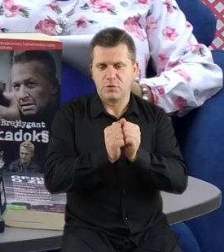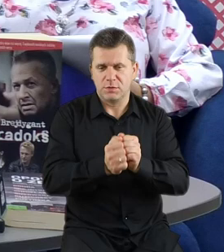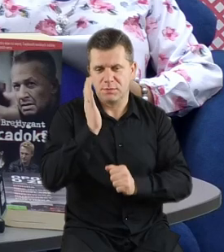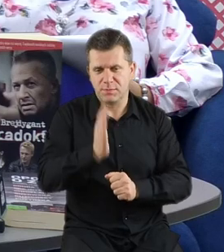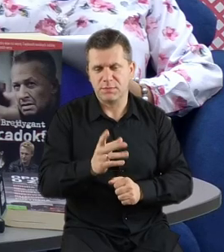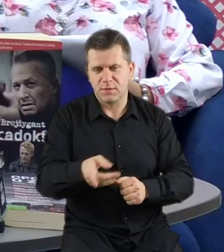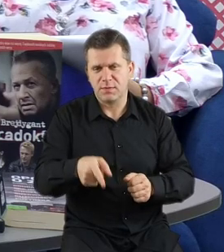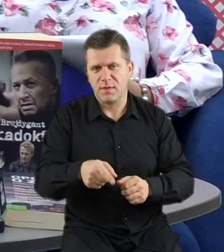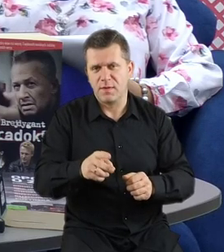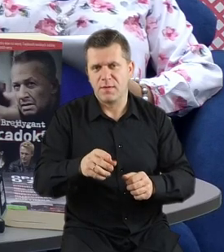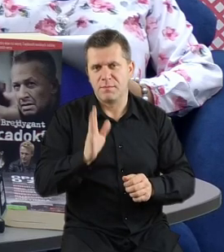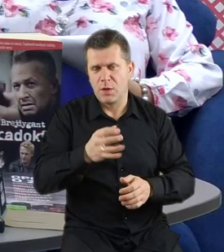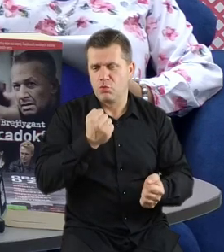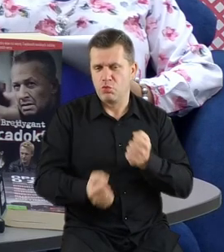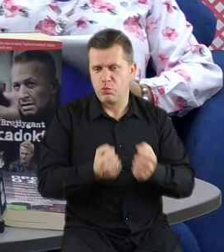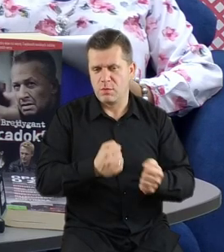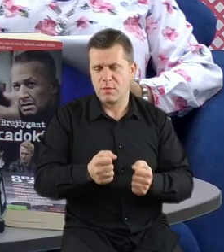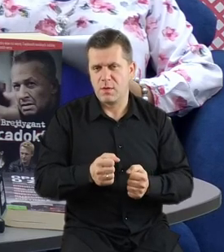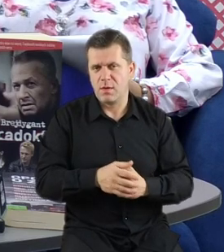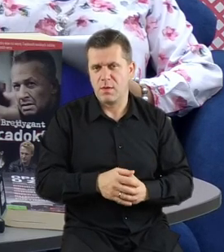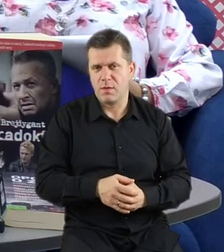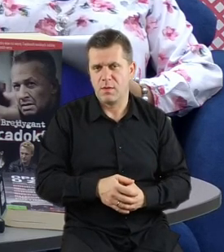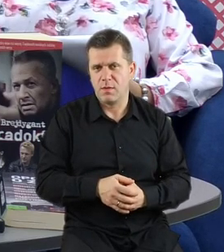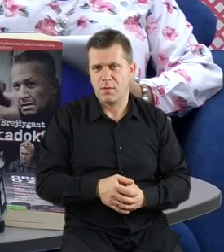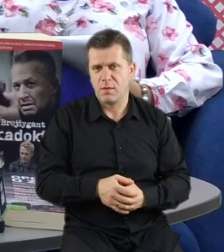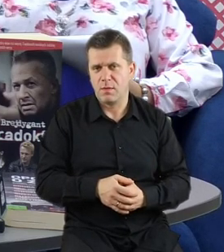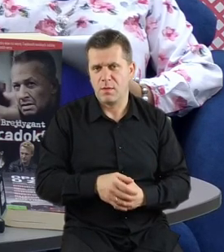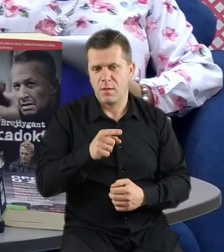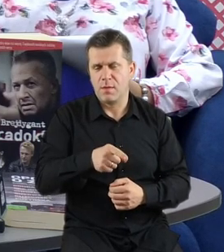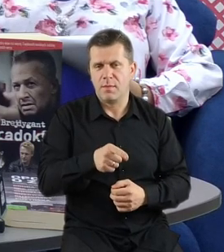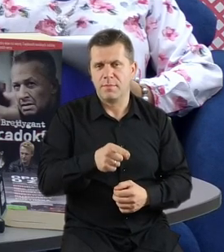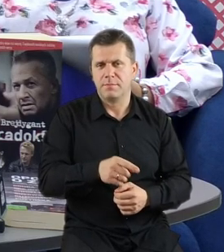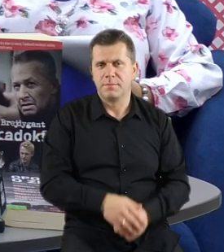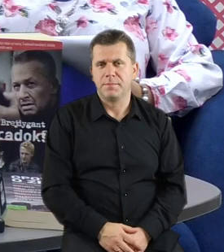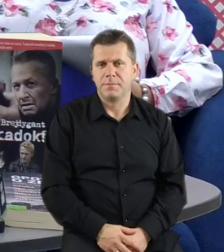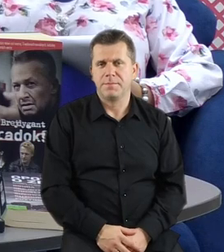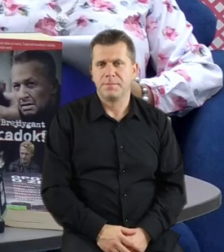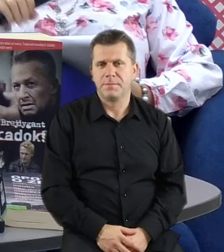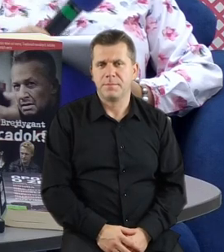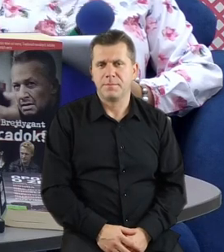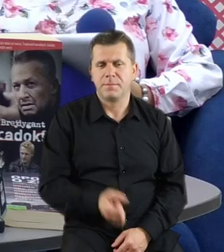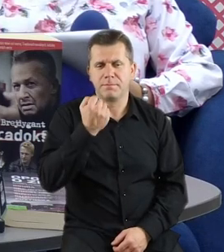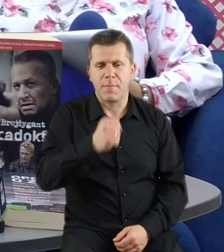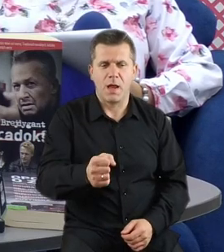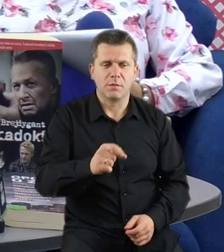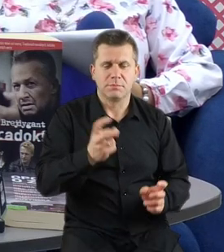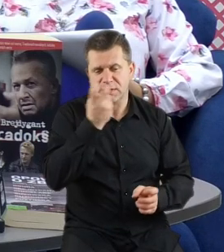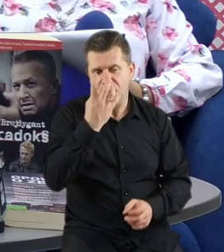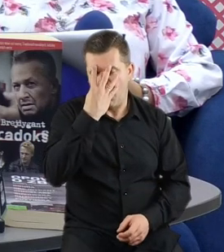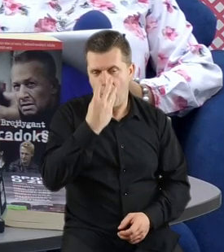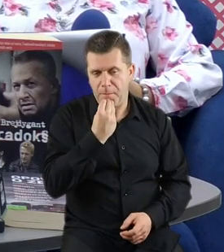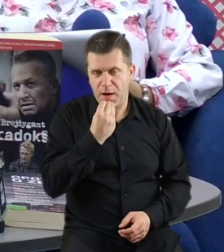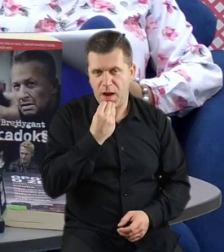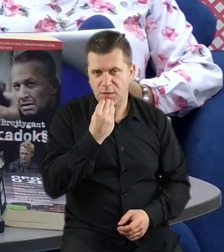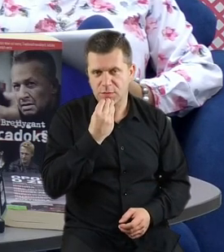wyjdzie wiatr. Trudniej by było ją... Także ona bardzo taka byłaby obrazkowo ciekawa i